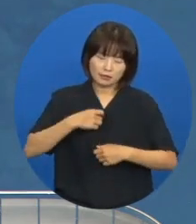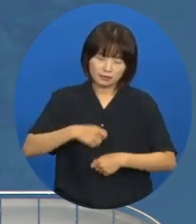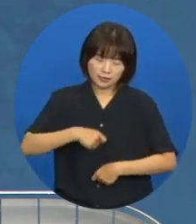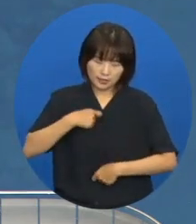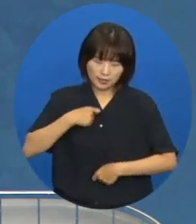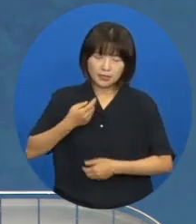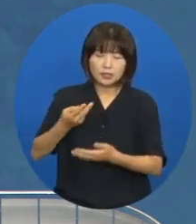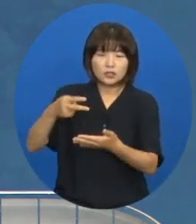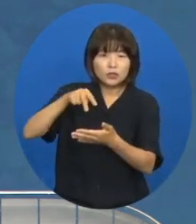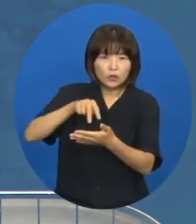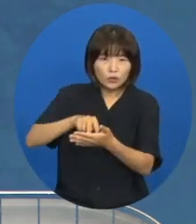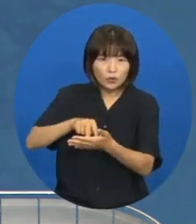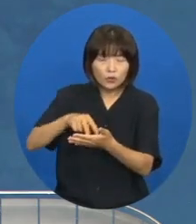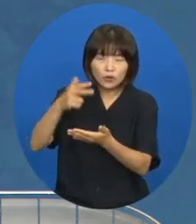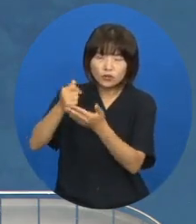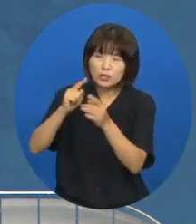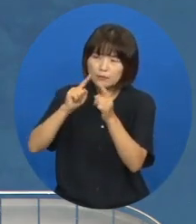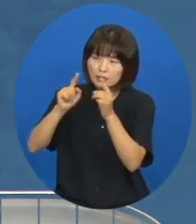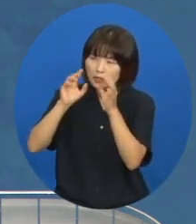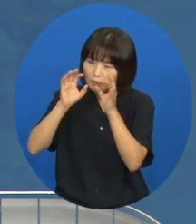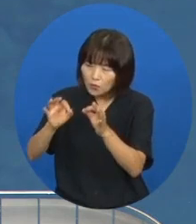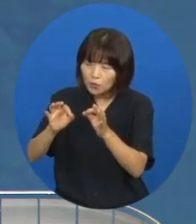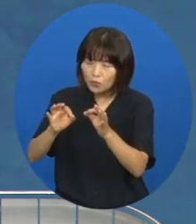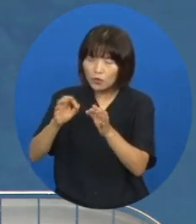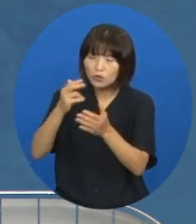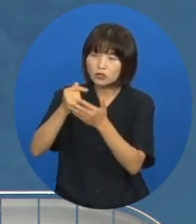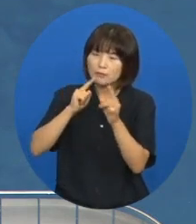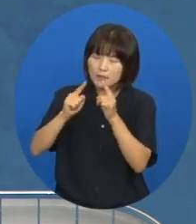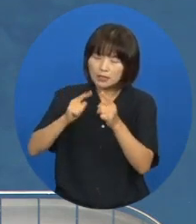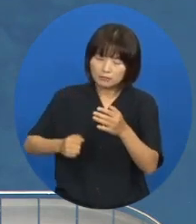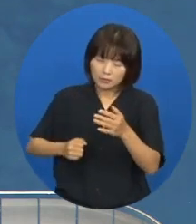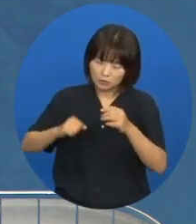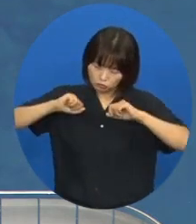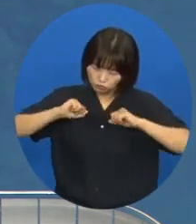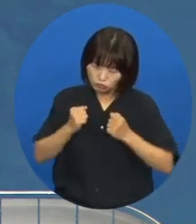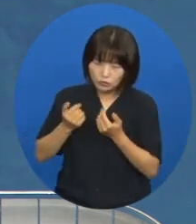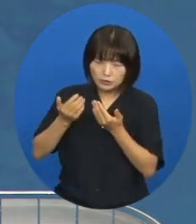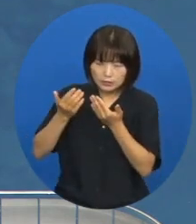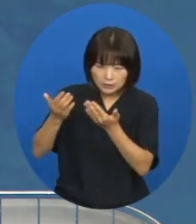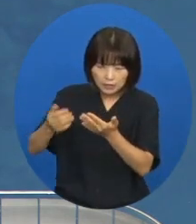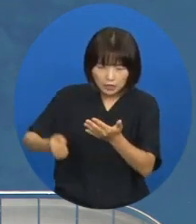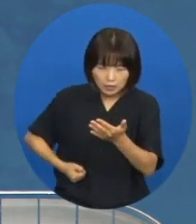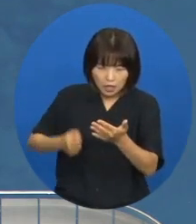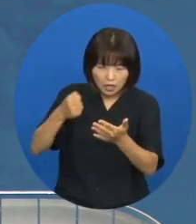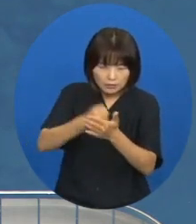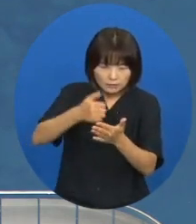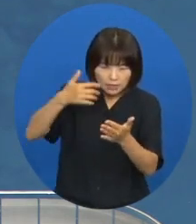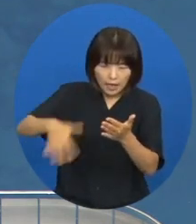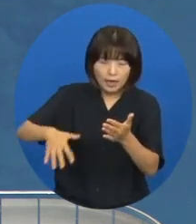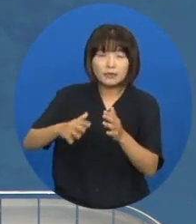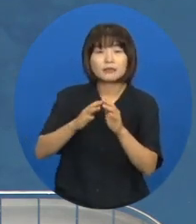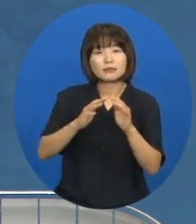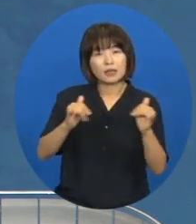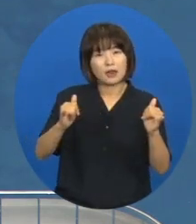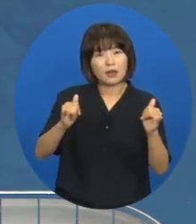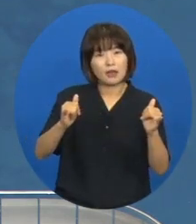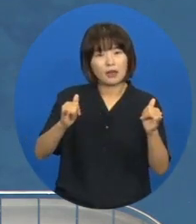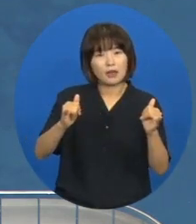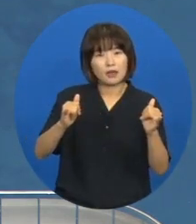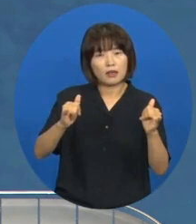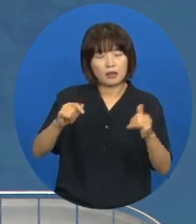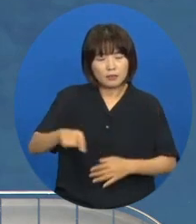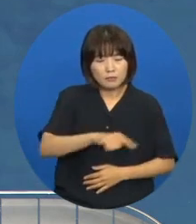보겠습니다. 주님 제가 이제 말씀에 순종하겠습니다. 결심하지도 않은 사람을 어떻게